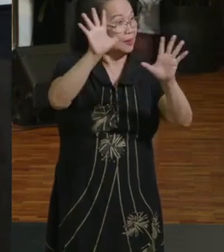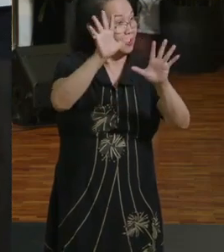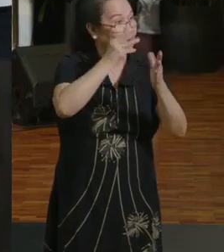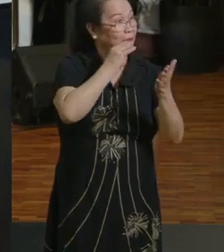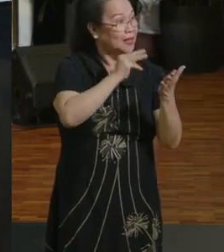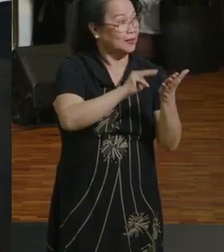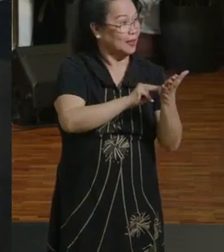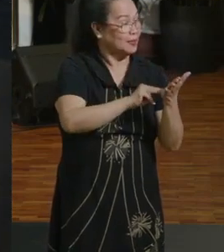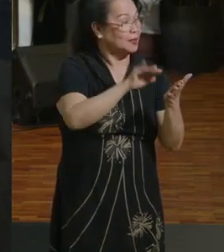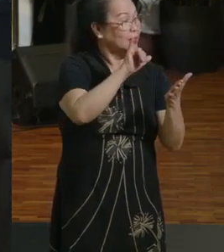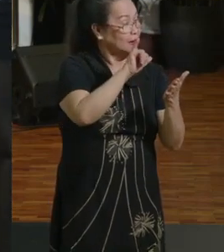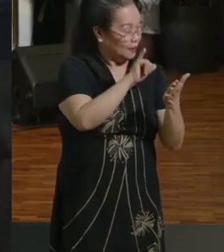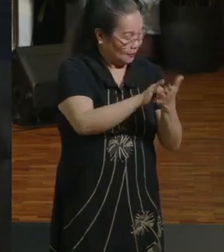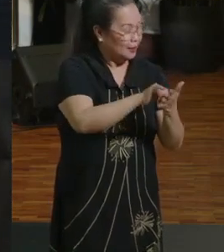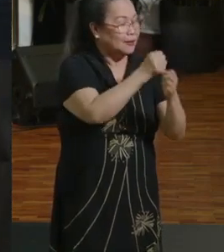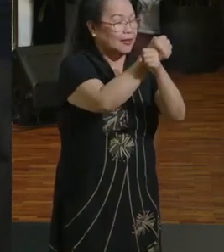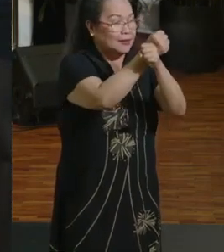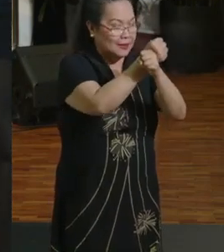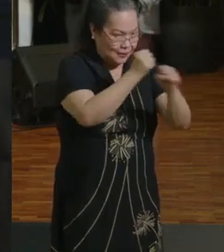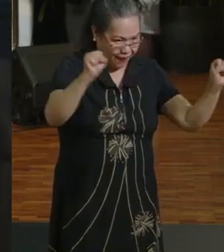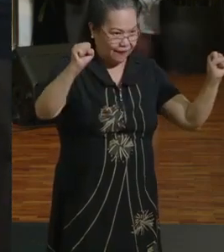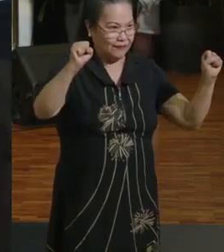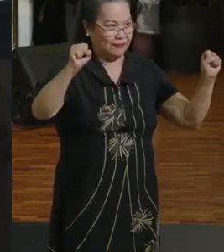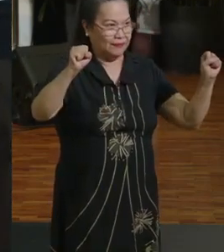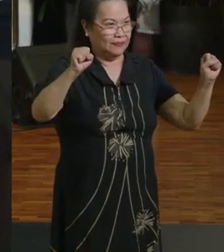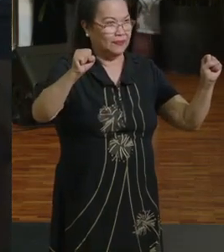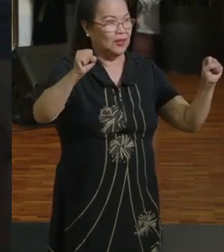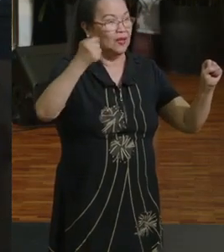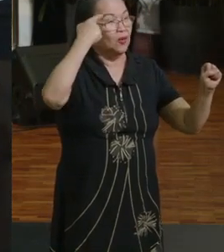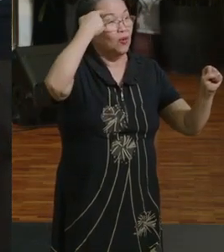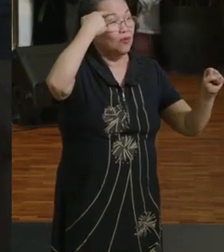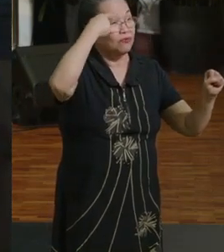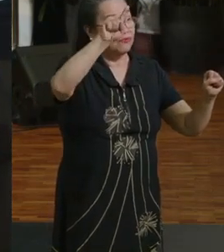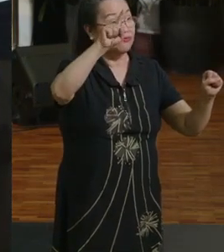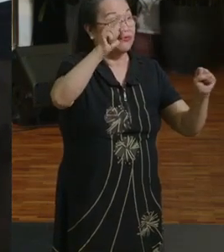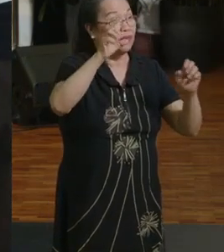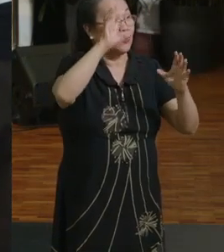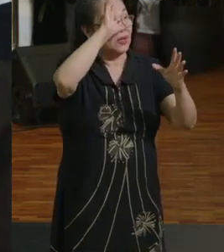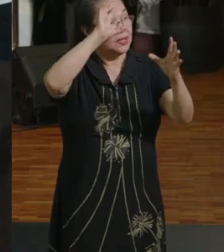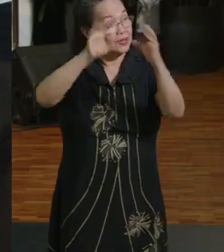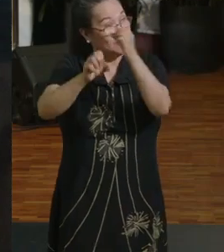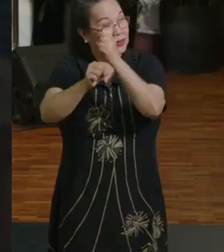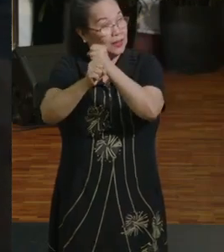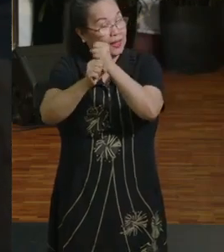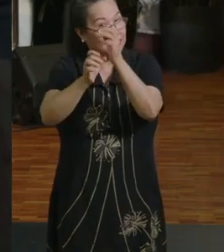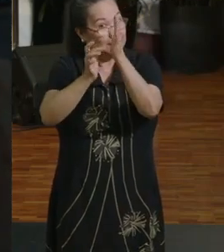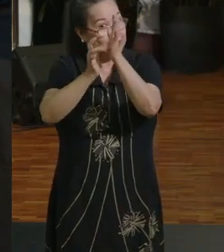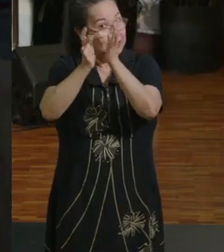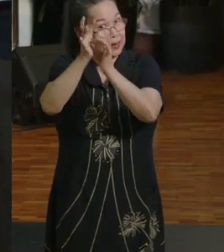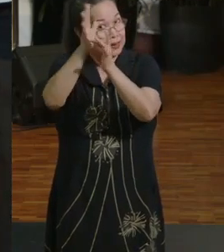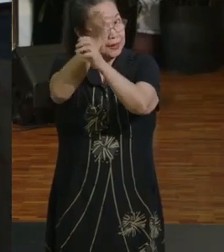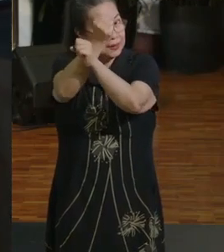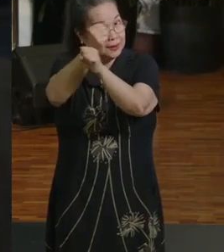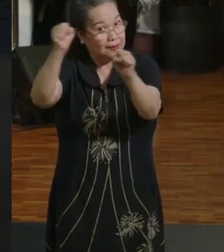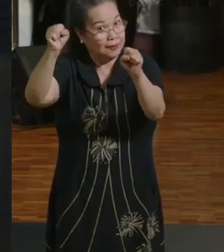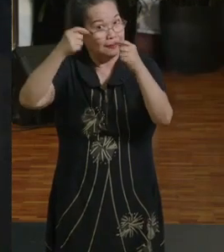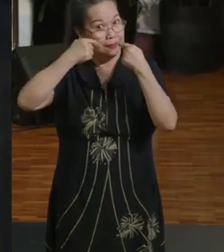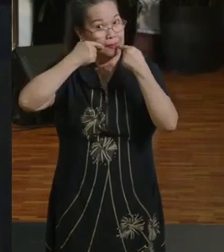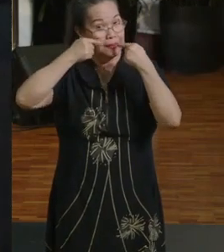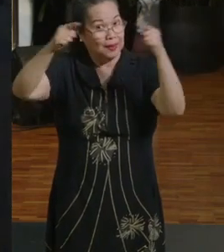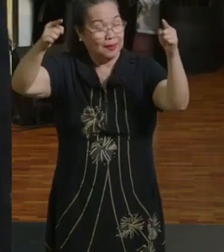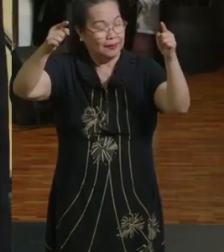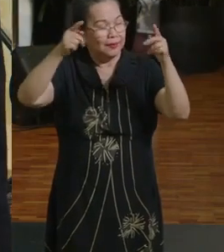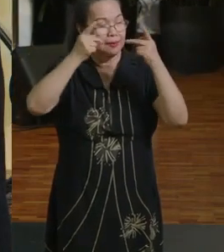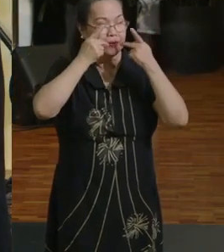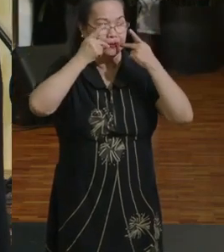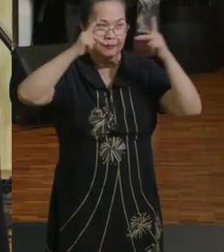mensahe ng kaligtasan sa pamamagitan ng pananalig sa ating Diyos na tagapagligtas. Proclaiming and